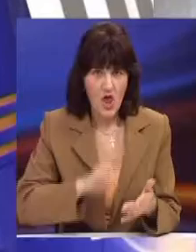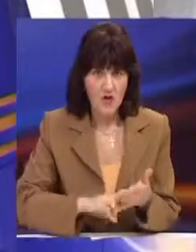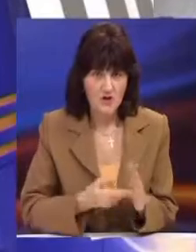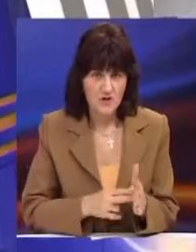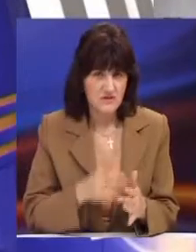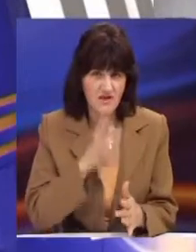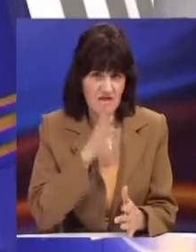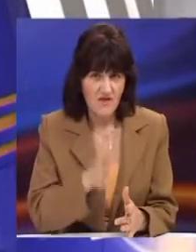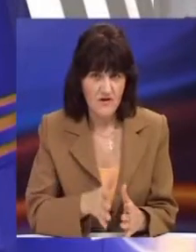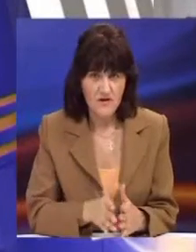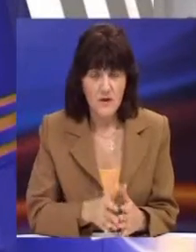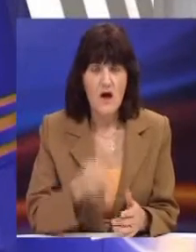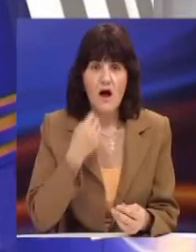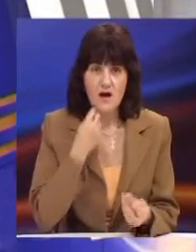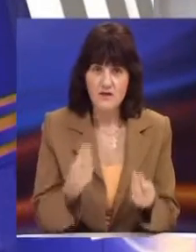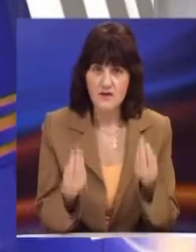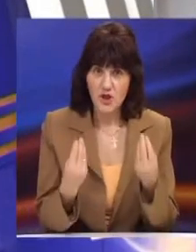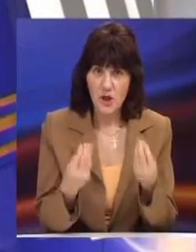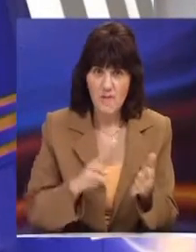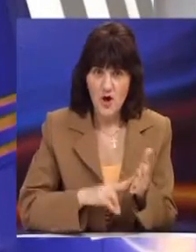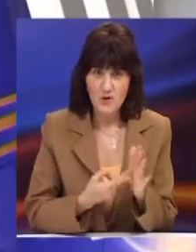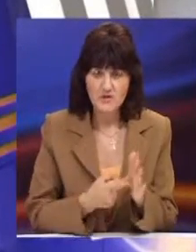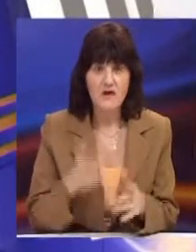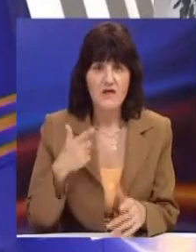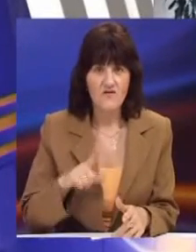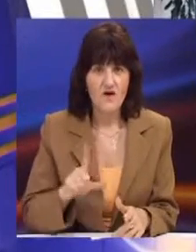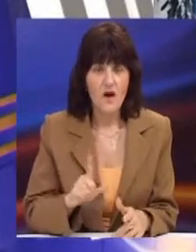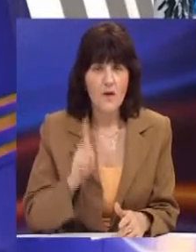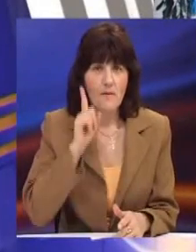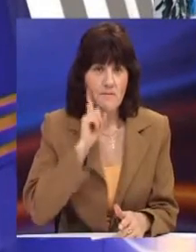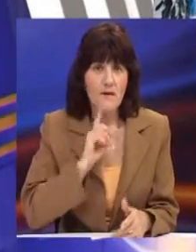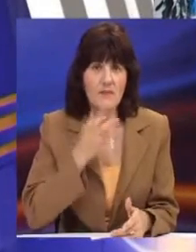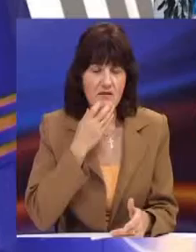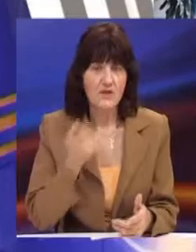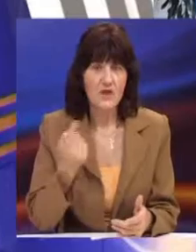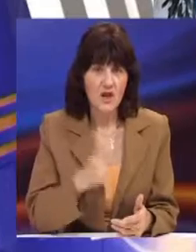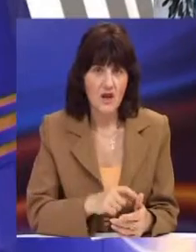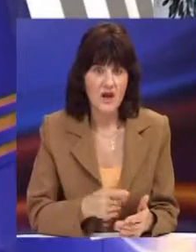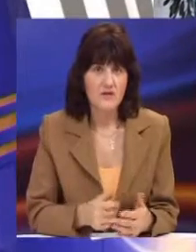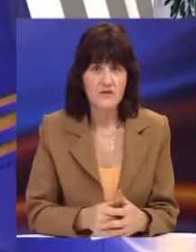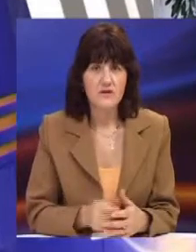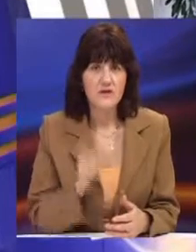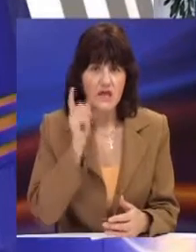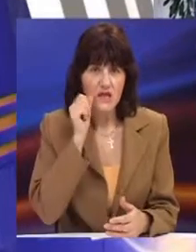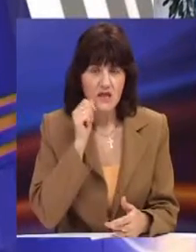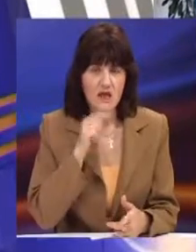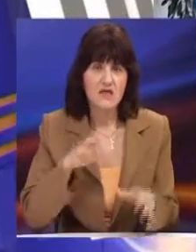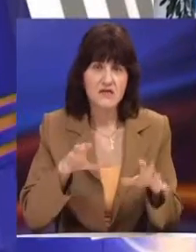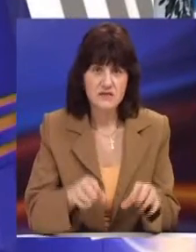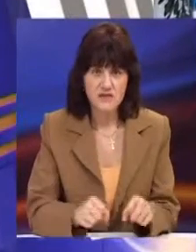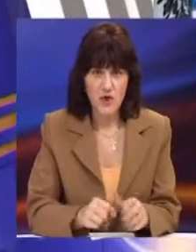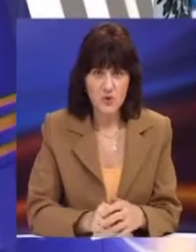ocenu, onda ne bi voljela, a kad dobijem dobru, onda bi voljela. Mama bi htjela da dođem, a tata je